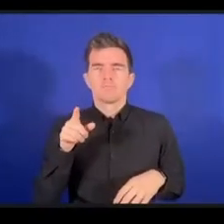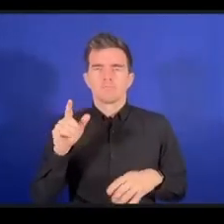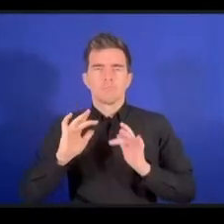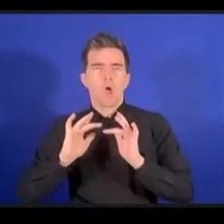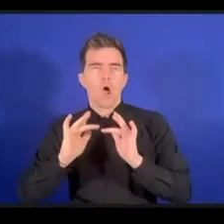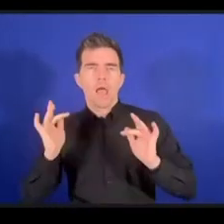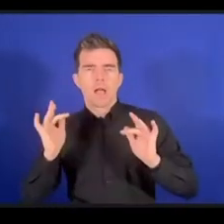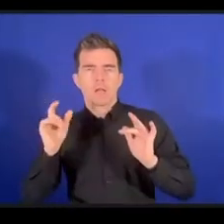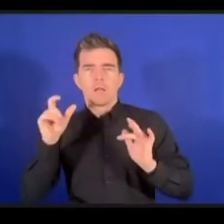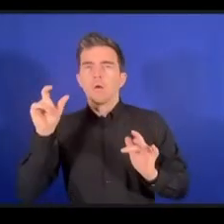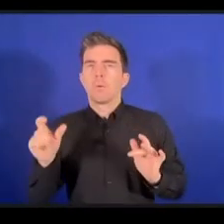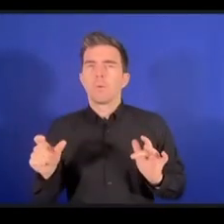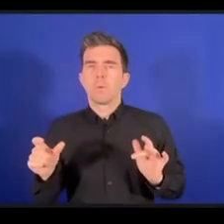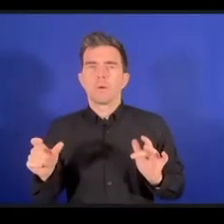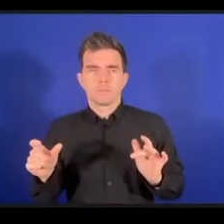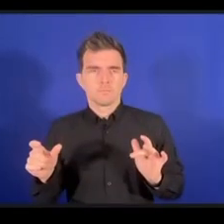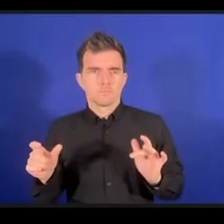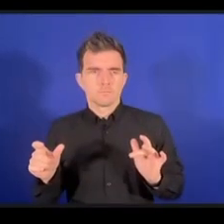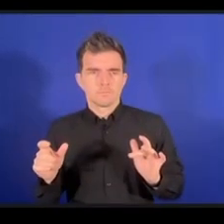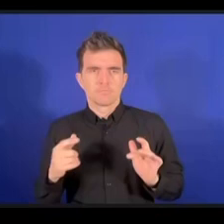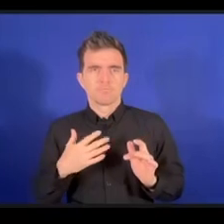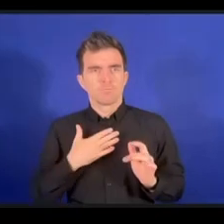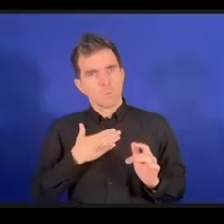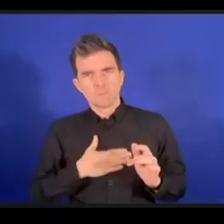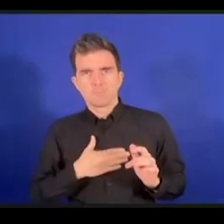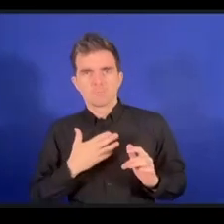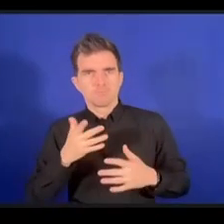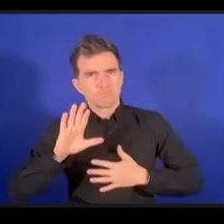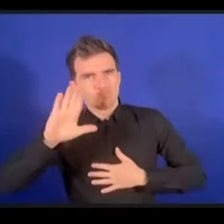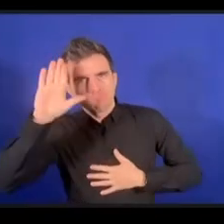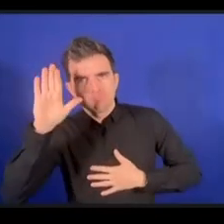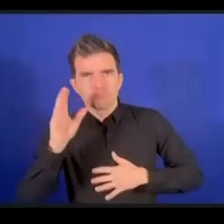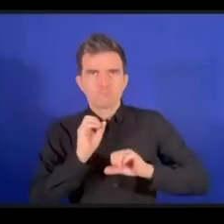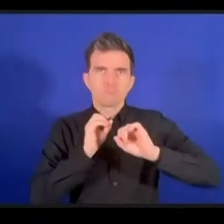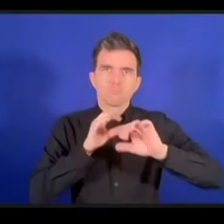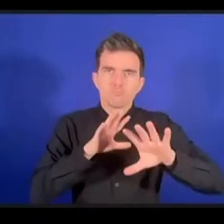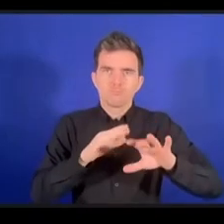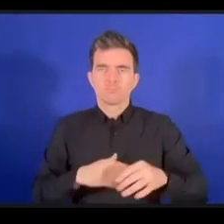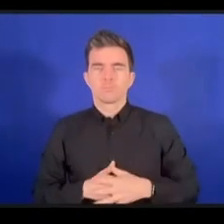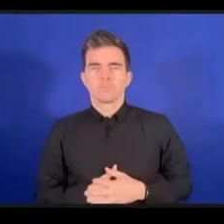贝林，请发言。